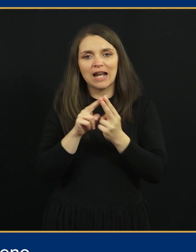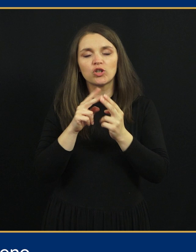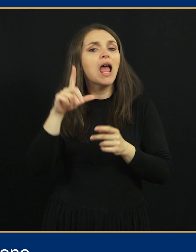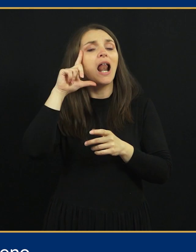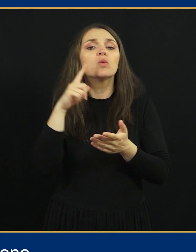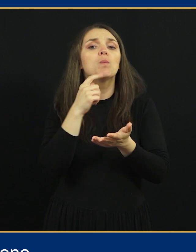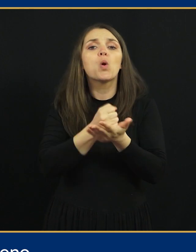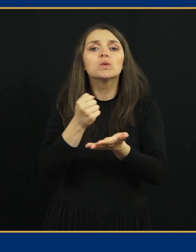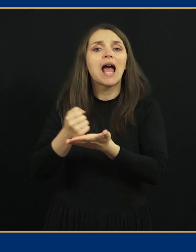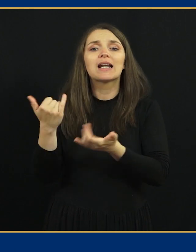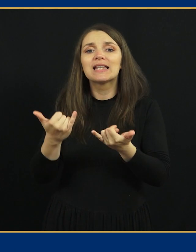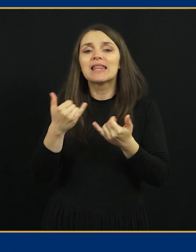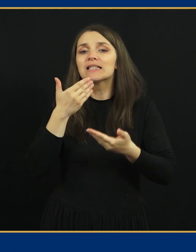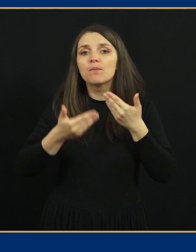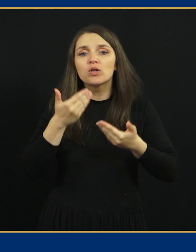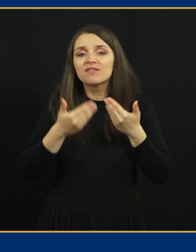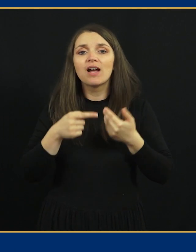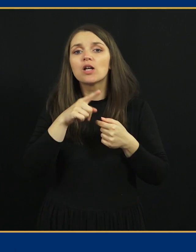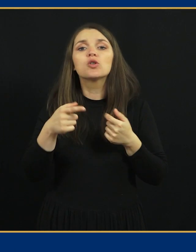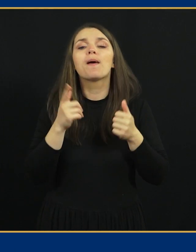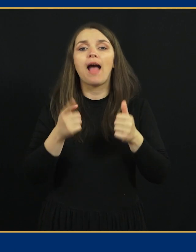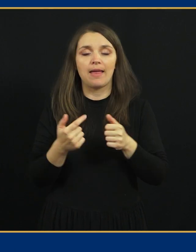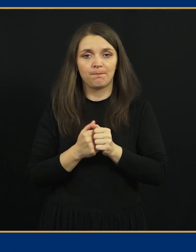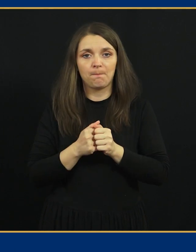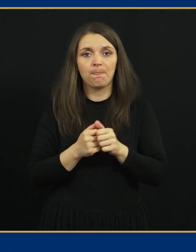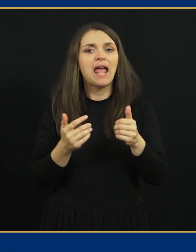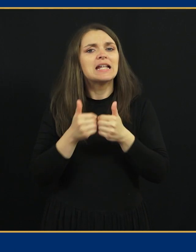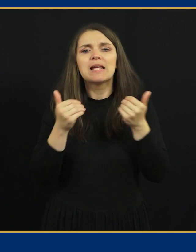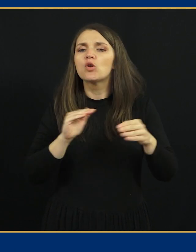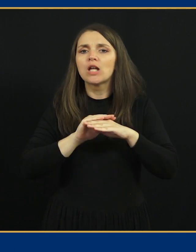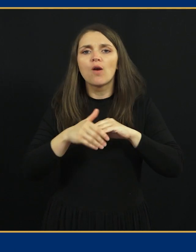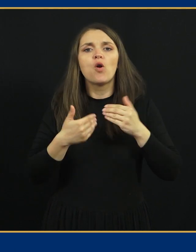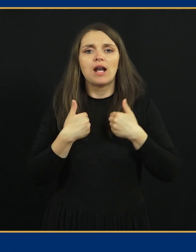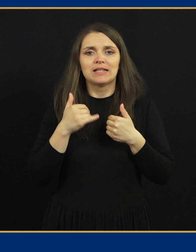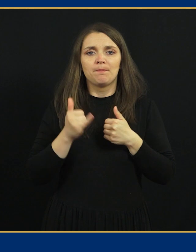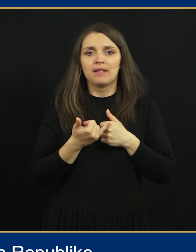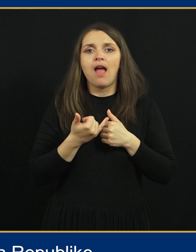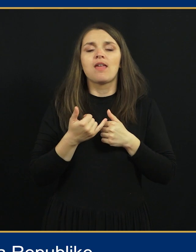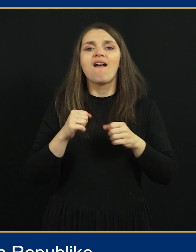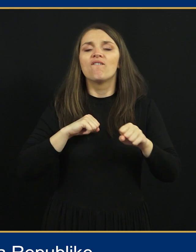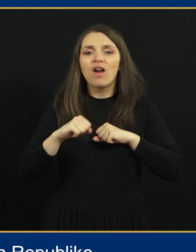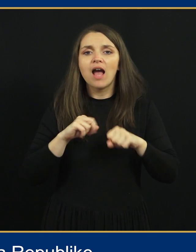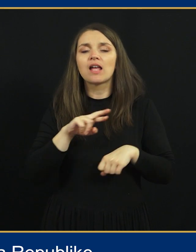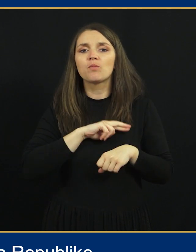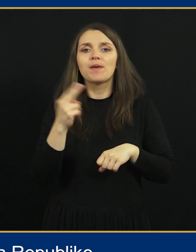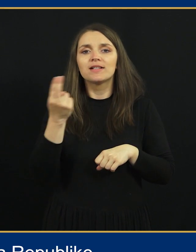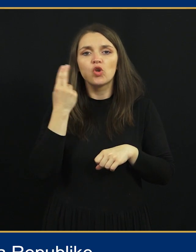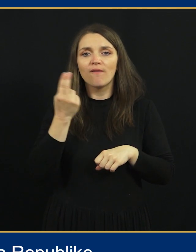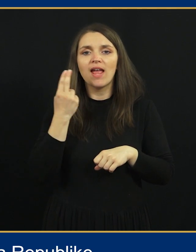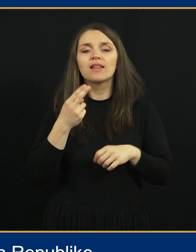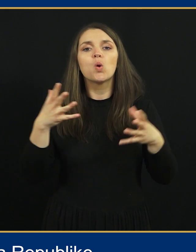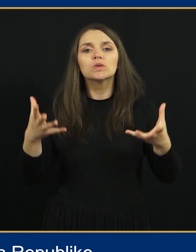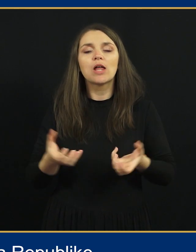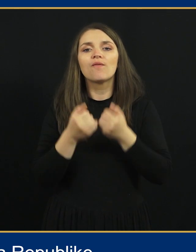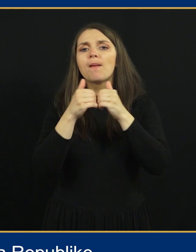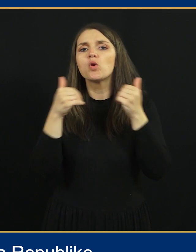še srečali. Zdaj, glavni poudarki današnjega posveta so pa sledeči. Izjemno zadovoljna sem, da je